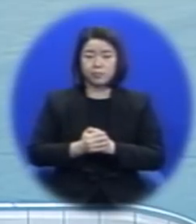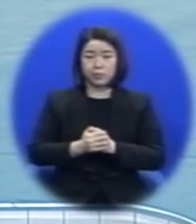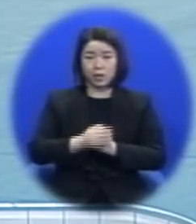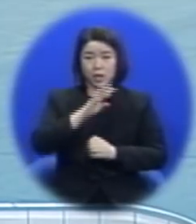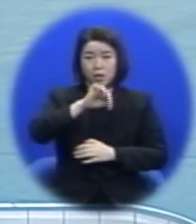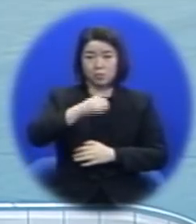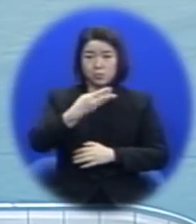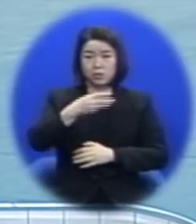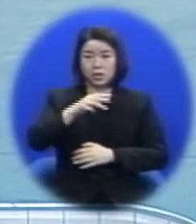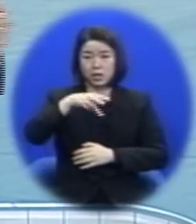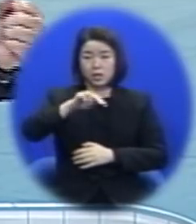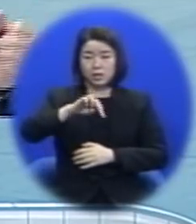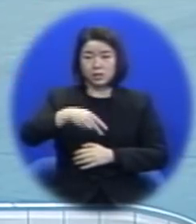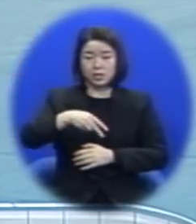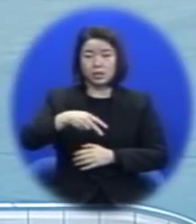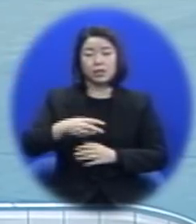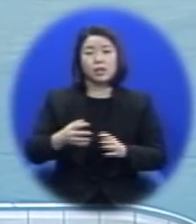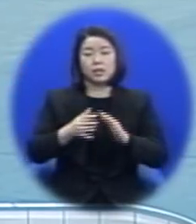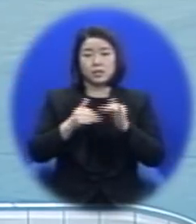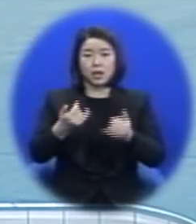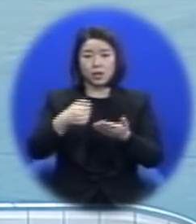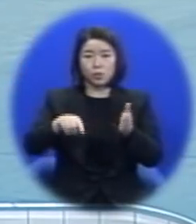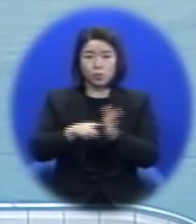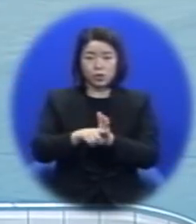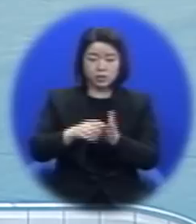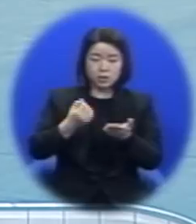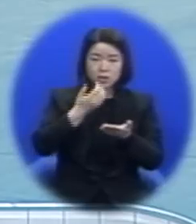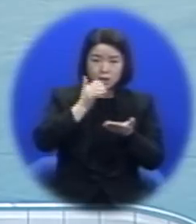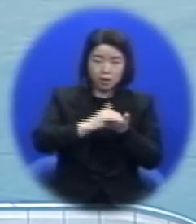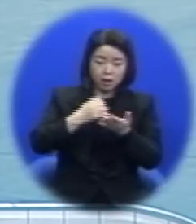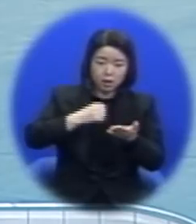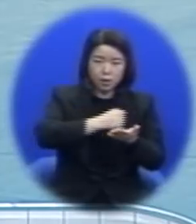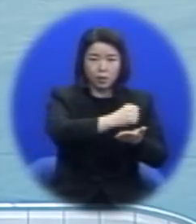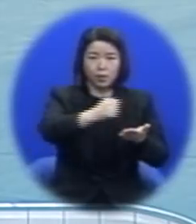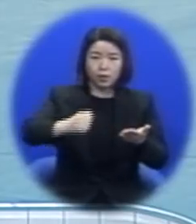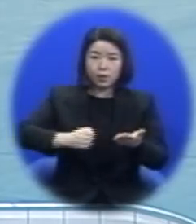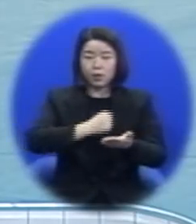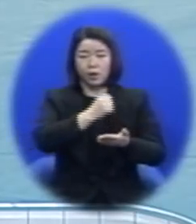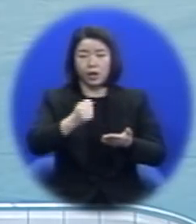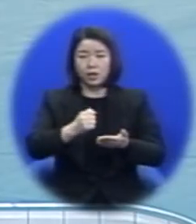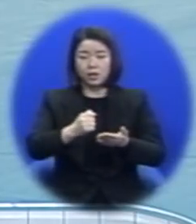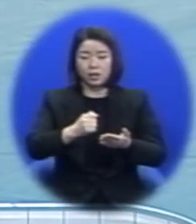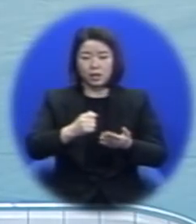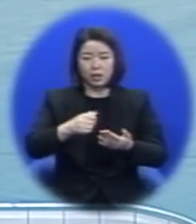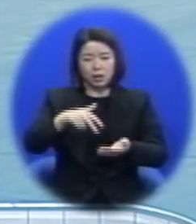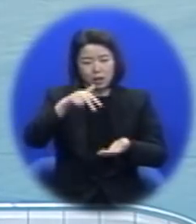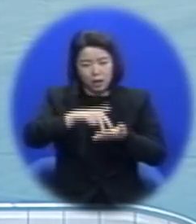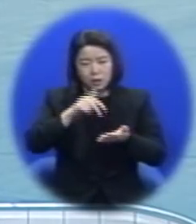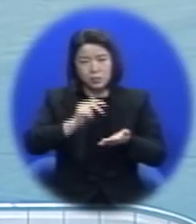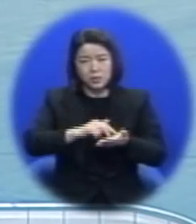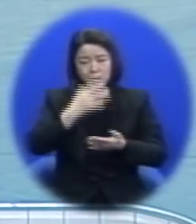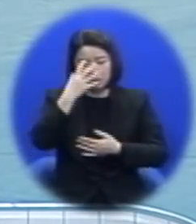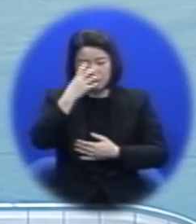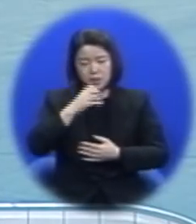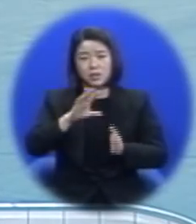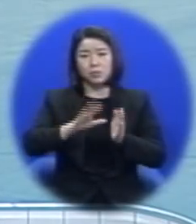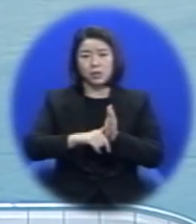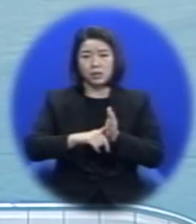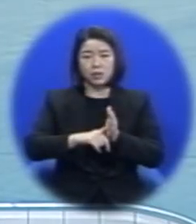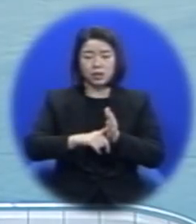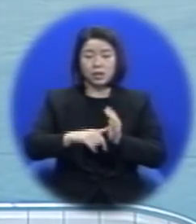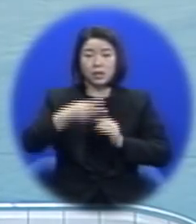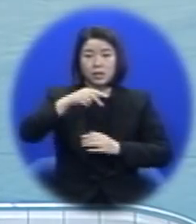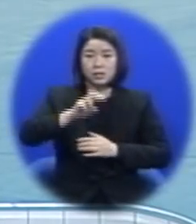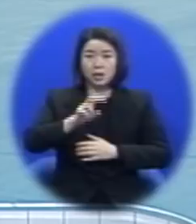블레셋 사람들을 위해서 맷돌을 가는 그런 처량한 신세에 있을 때 삼손이 하나님께